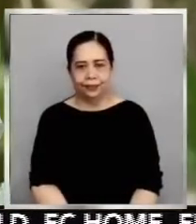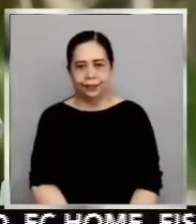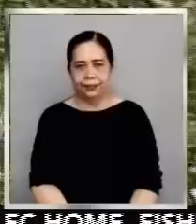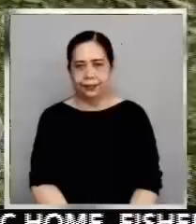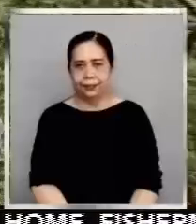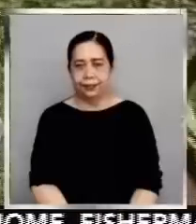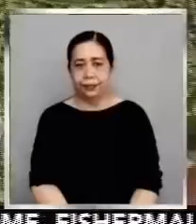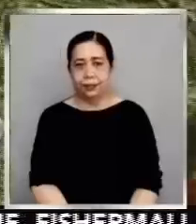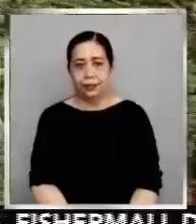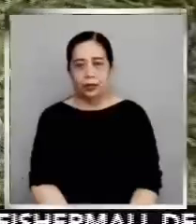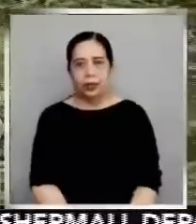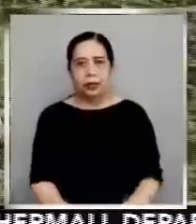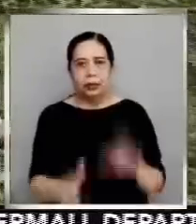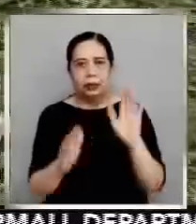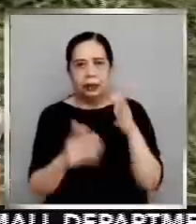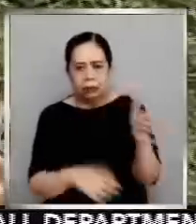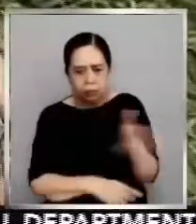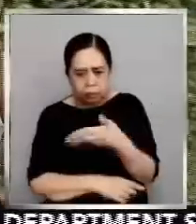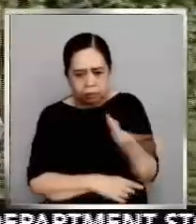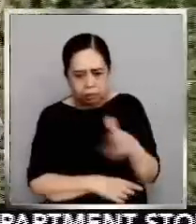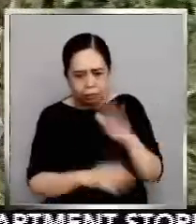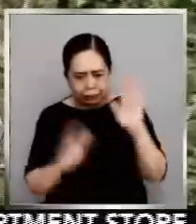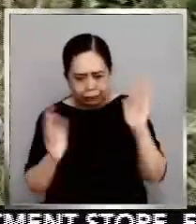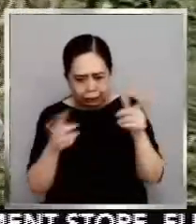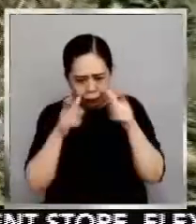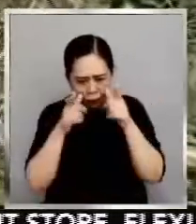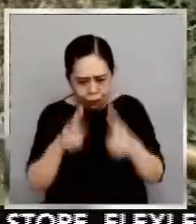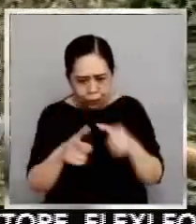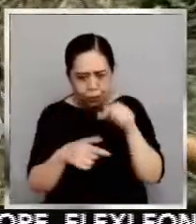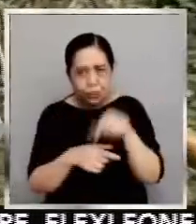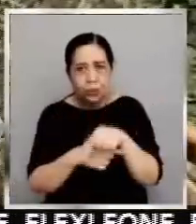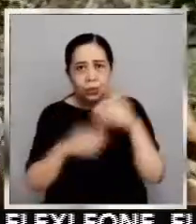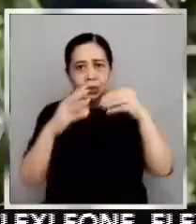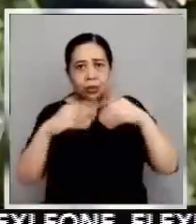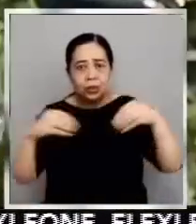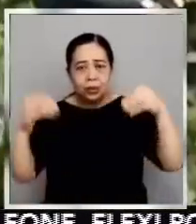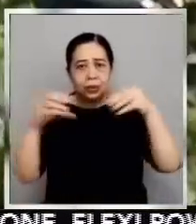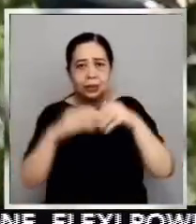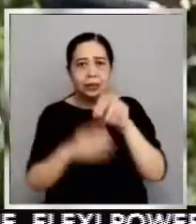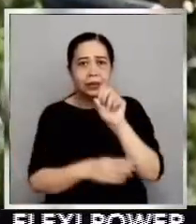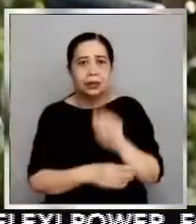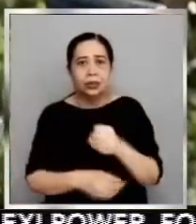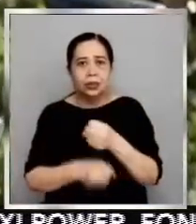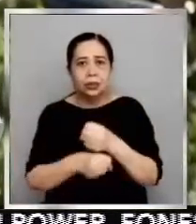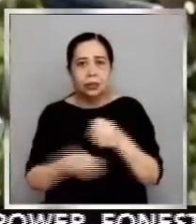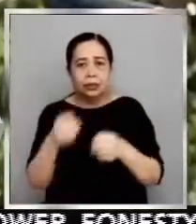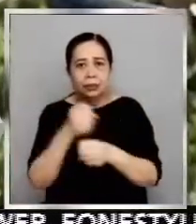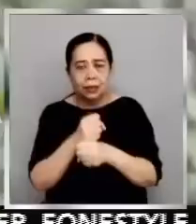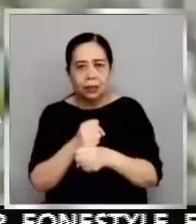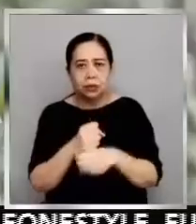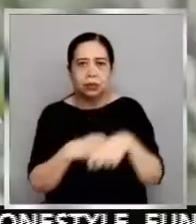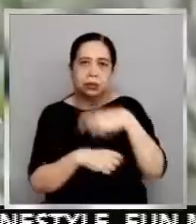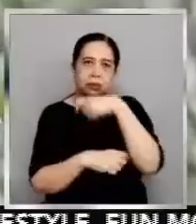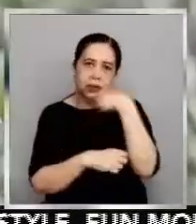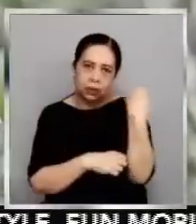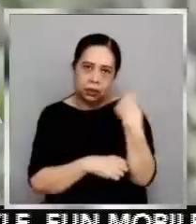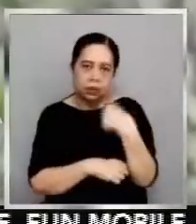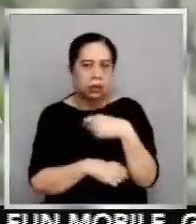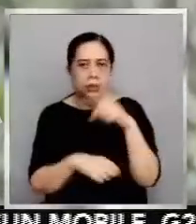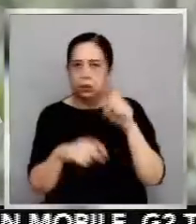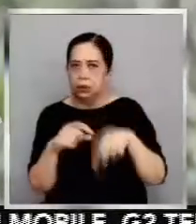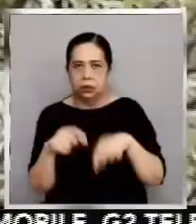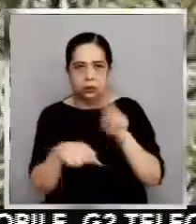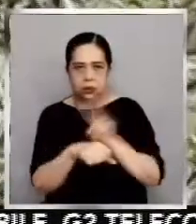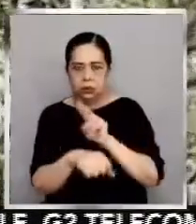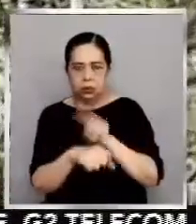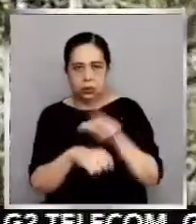Misulang inihaw na sa ilalim ng araw ang mga talong na yan sa Tantangan, South Cotabato. Dahil sunog na, hindi na mapapakinabangan ang